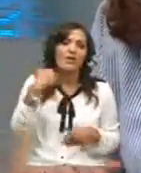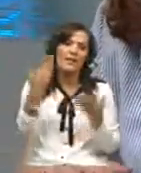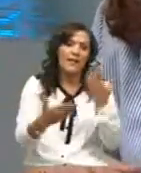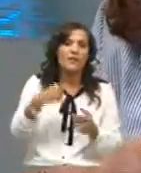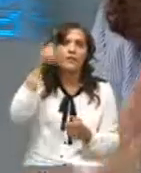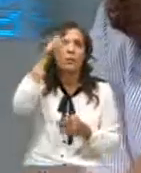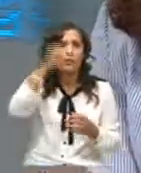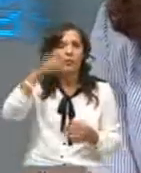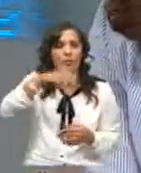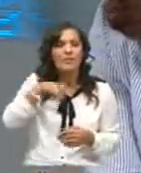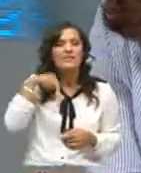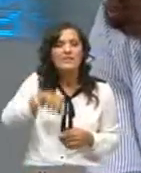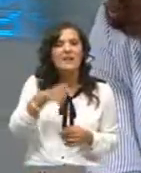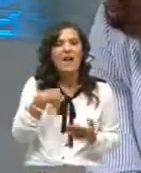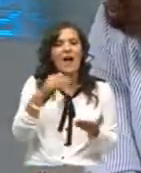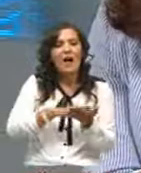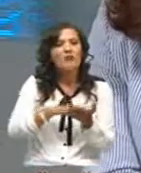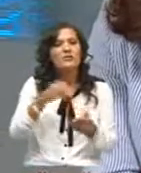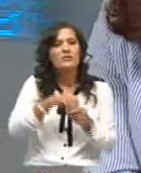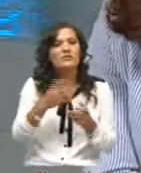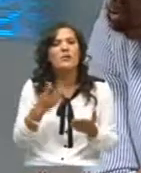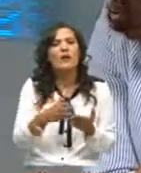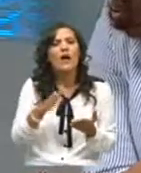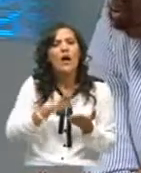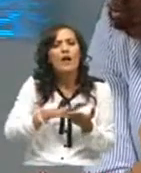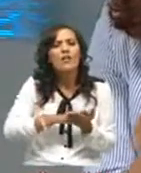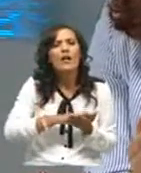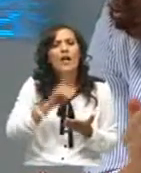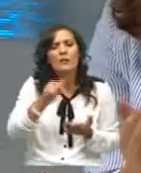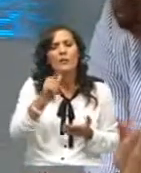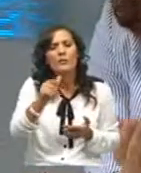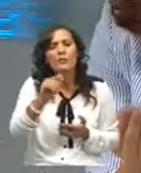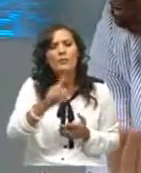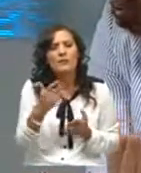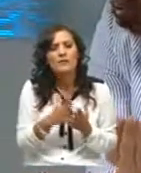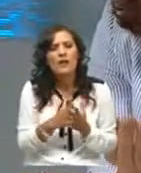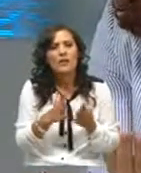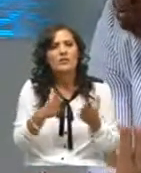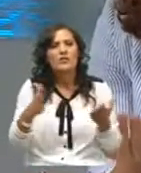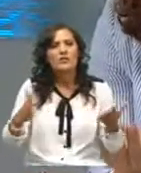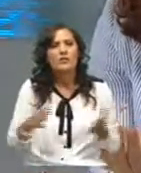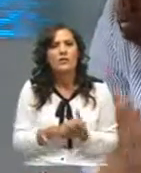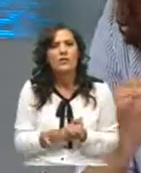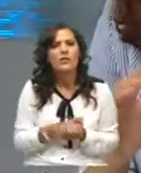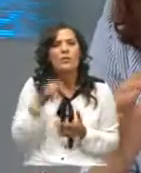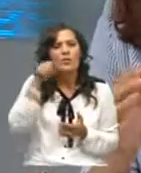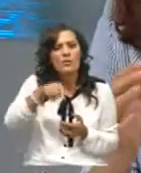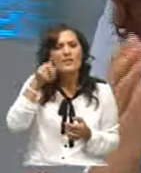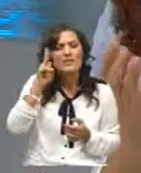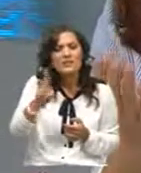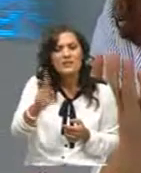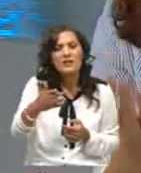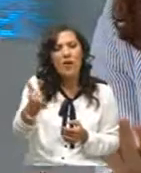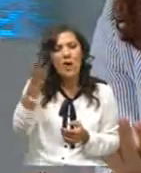değerlendirin yukarıdan düşün ve sizin daha ucuz şimdi avucunuzu her geçen gün biraz daha açıyorsunuz Bu